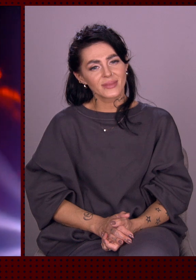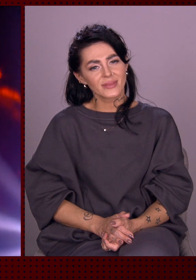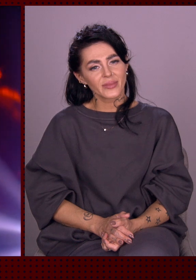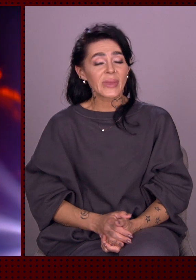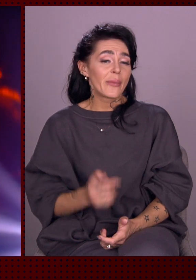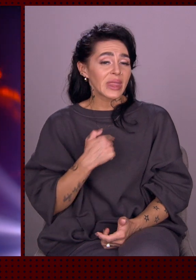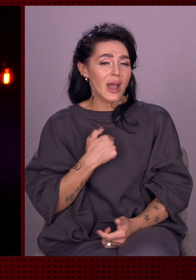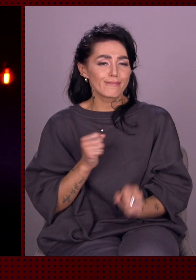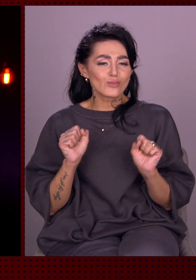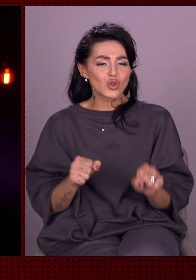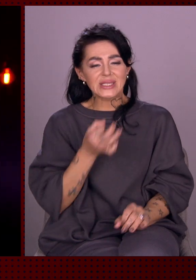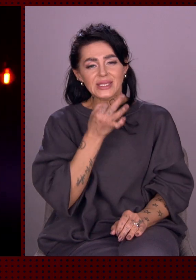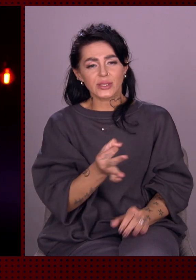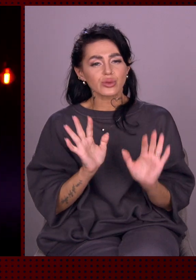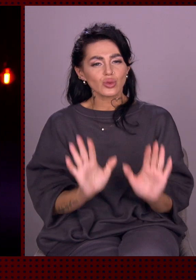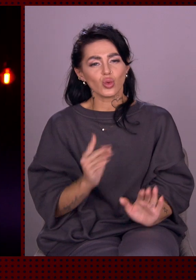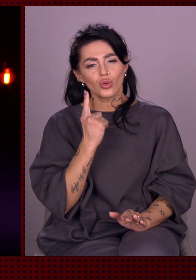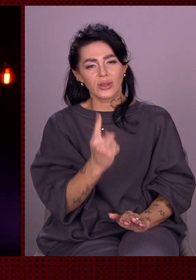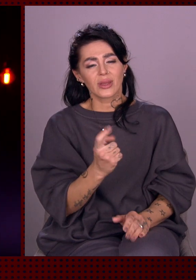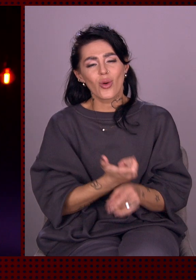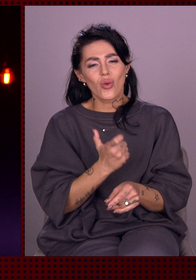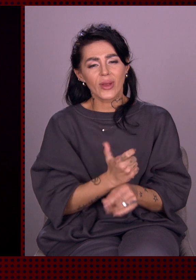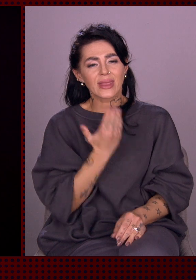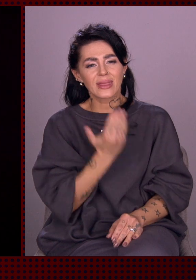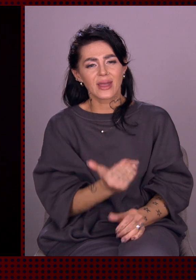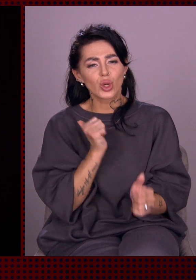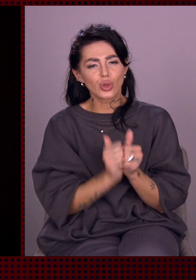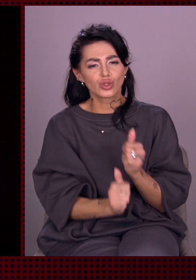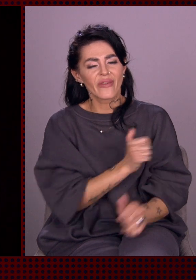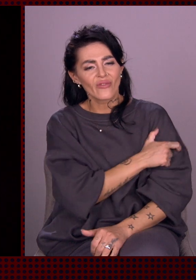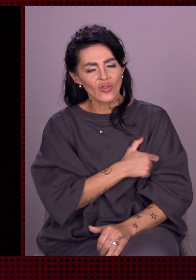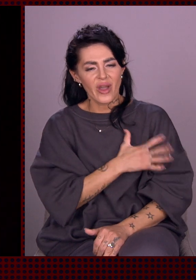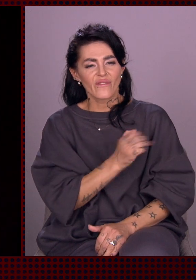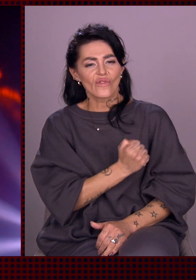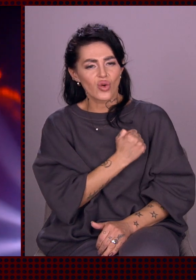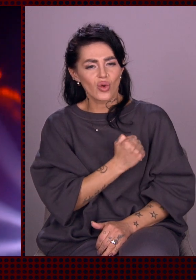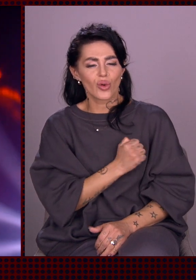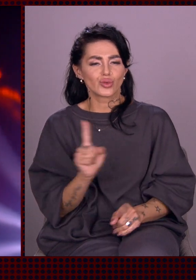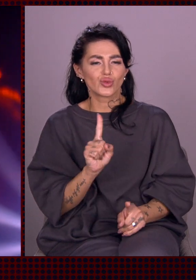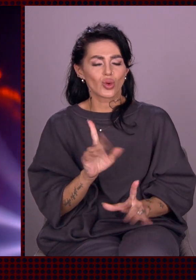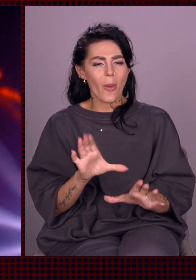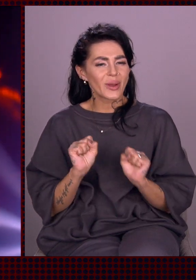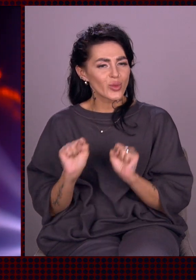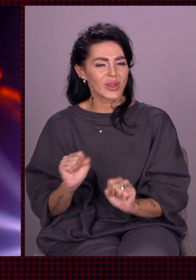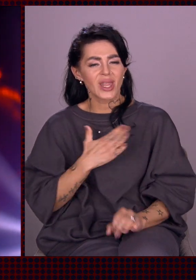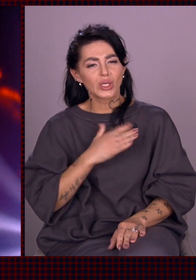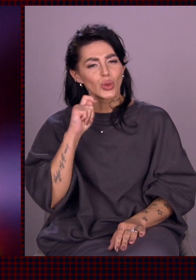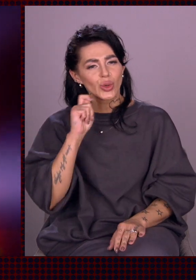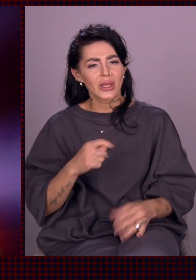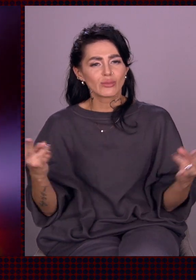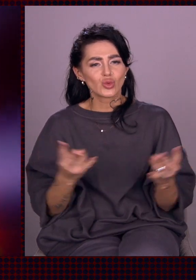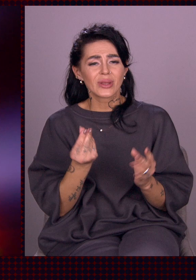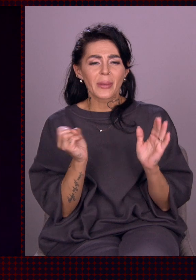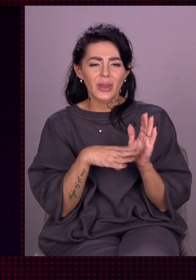одне тільки можу сказати, я дякую кожному військовому, кожному волонтеру, що боронять Україну. Треба донатити, треба допомагати,